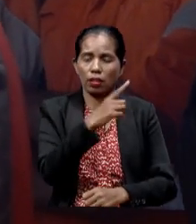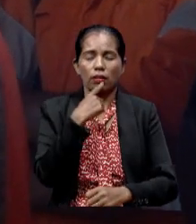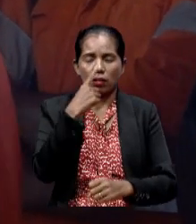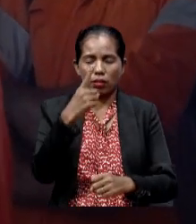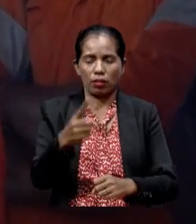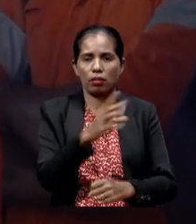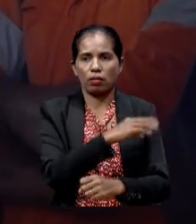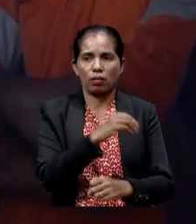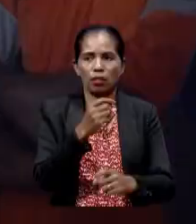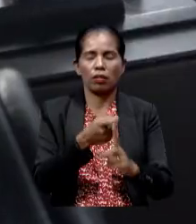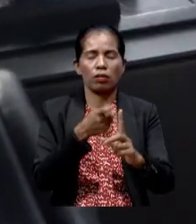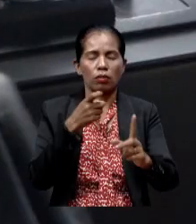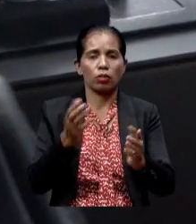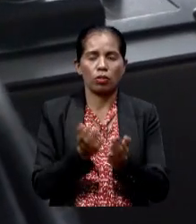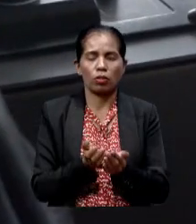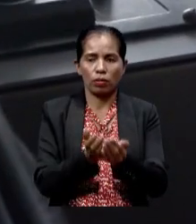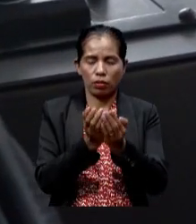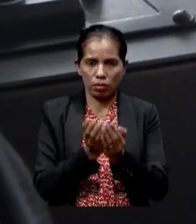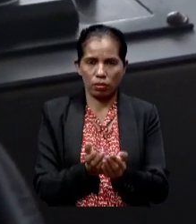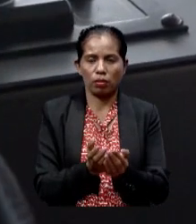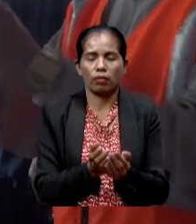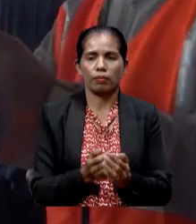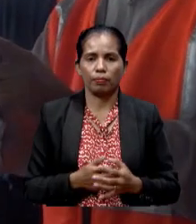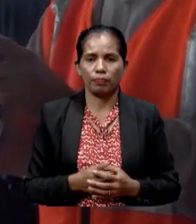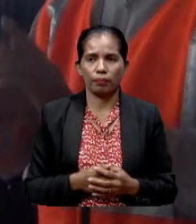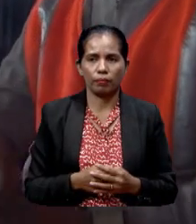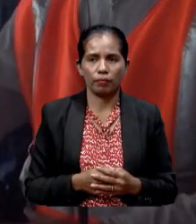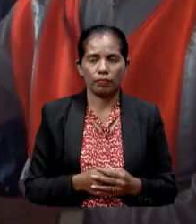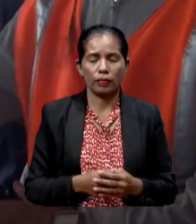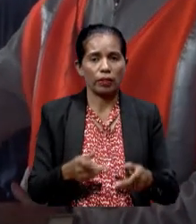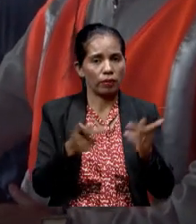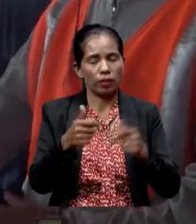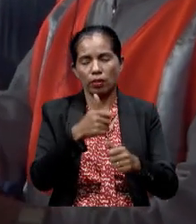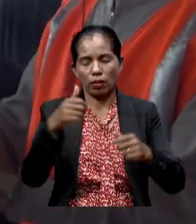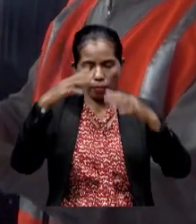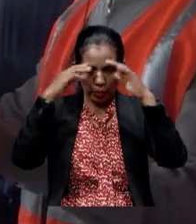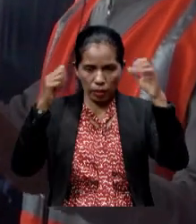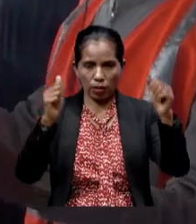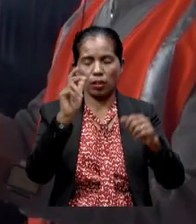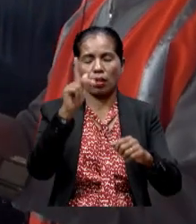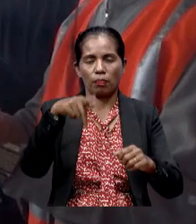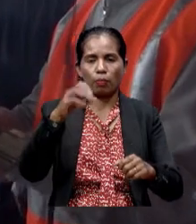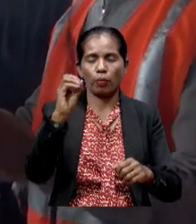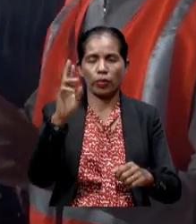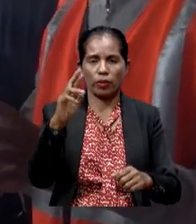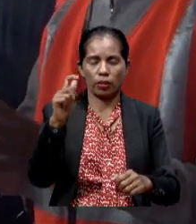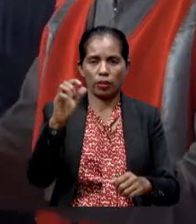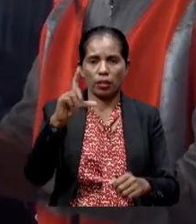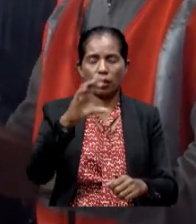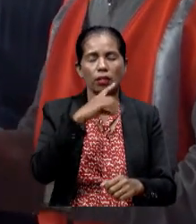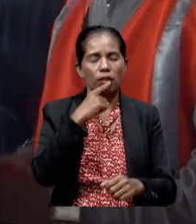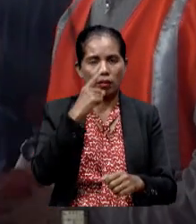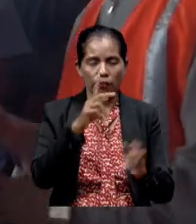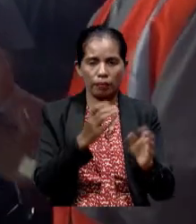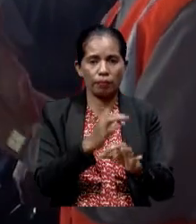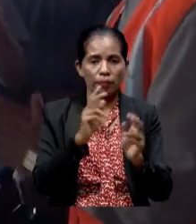tripulante sira usi Robert Lingra Melau antes halo navegação Ia sore selu presiden ti aportil la Martinho de Oliveira Hateten persija dia